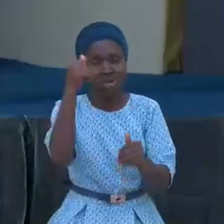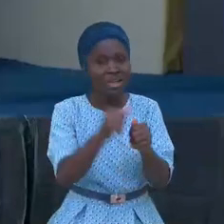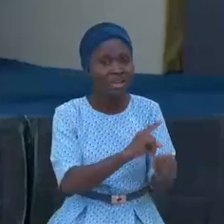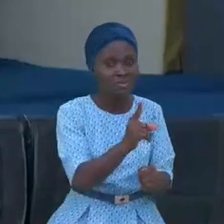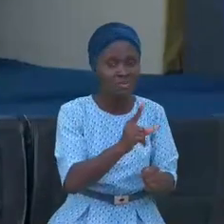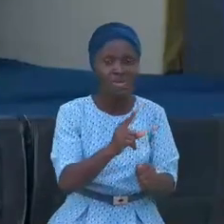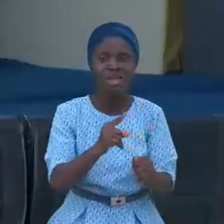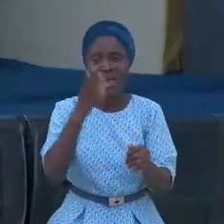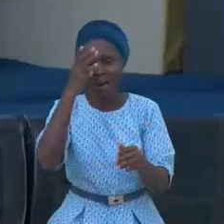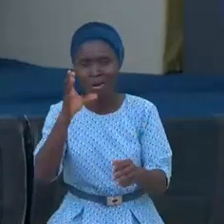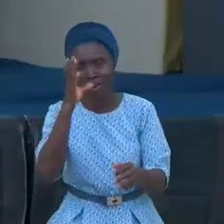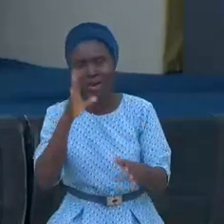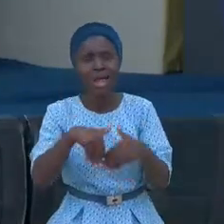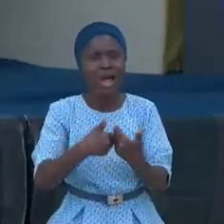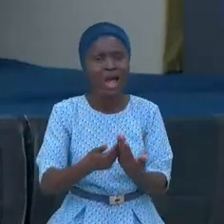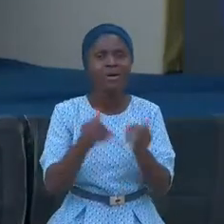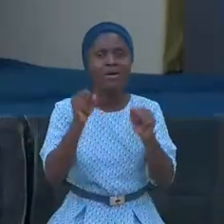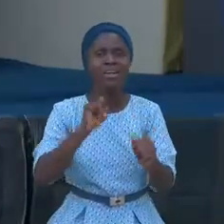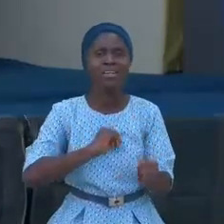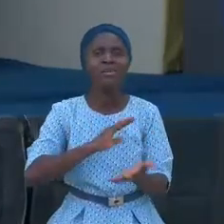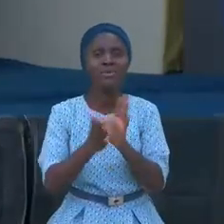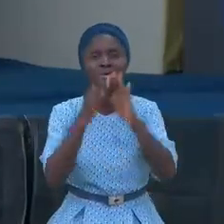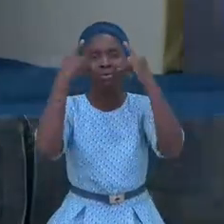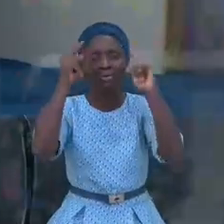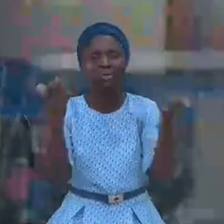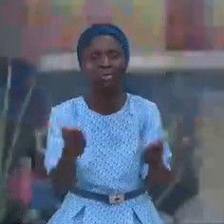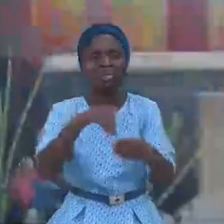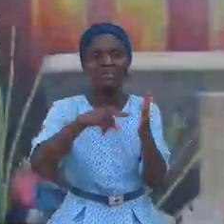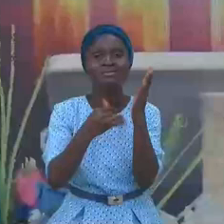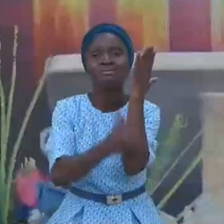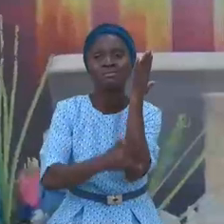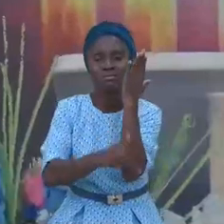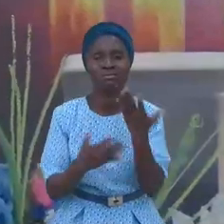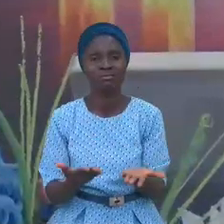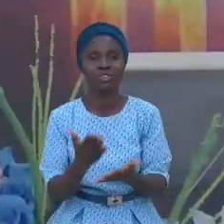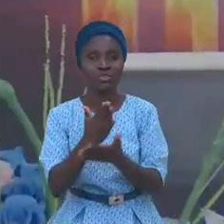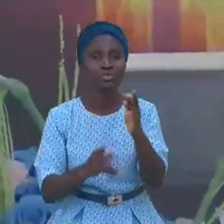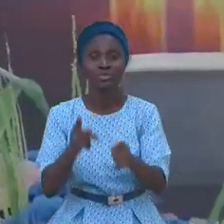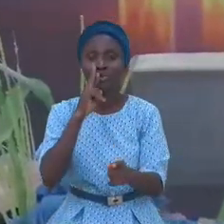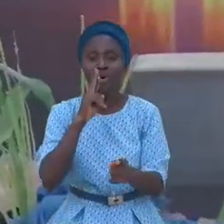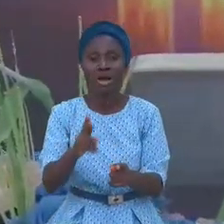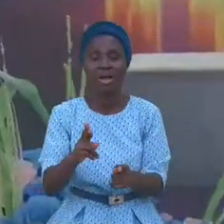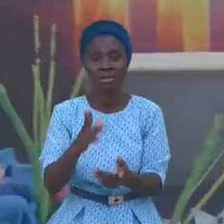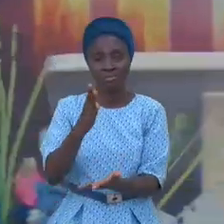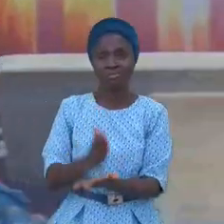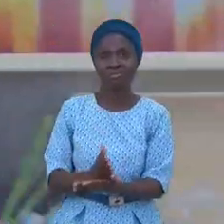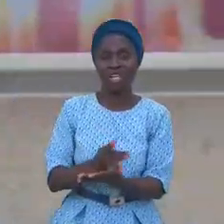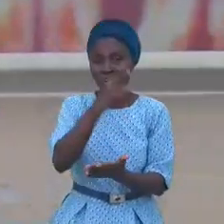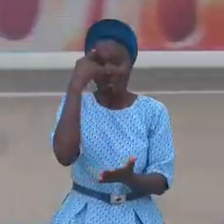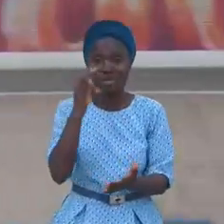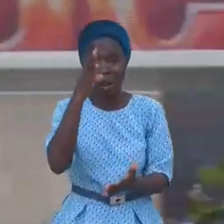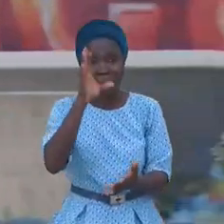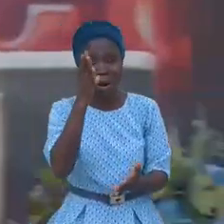Certaines personnes se sont arrêtées à cause de la corruption autour d'eux. Mais tu